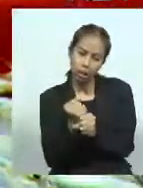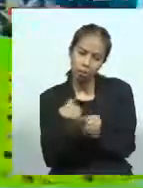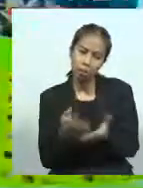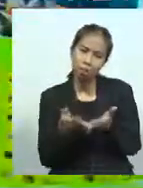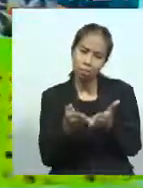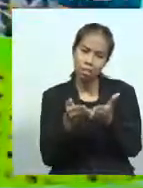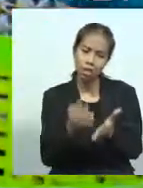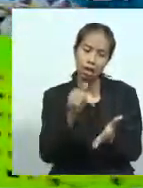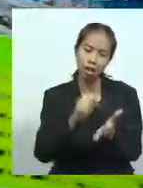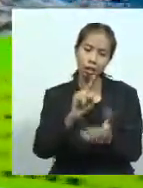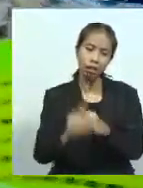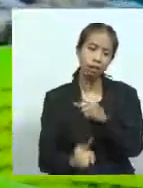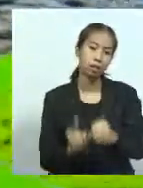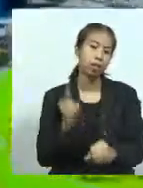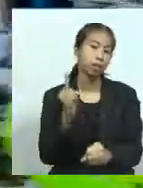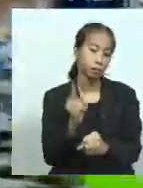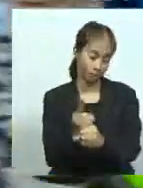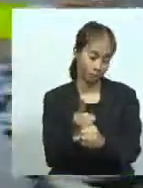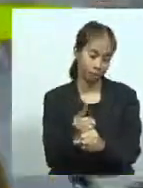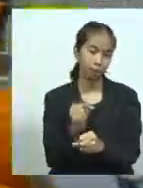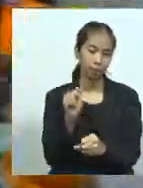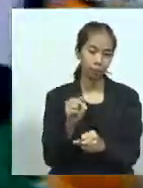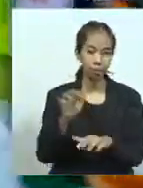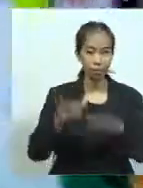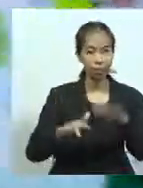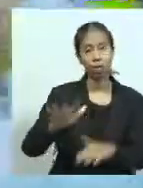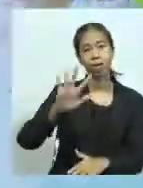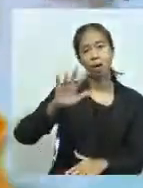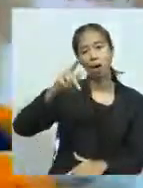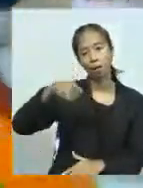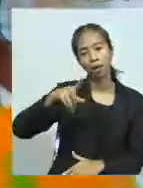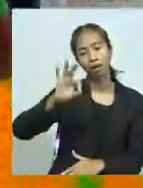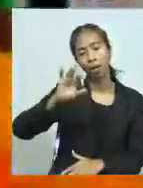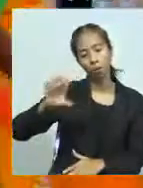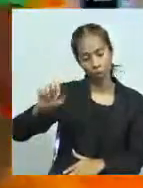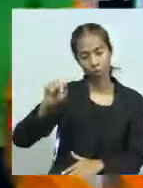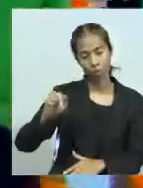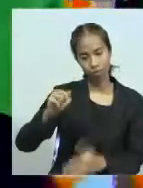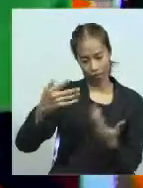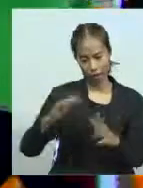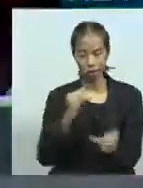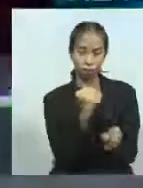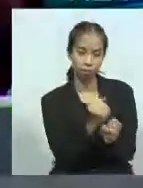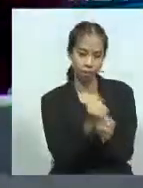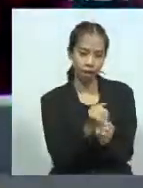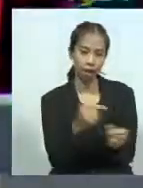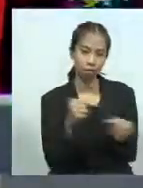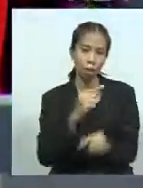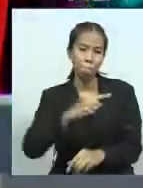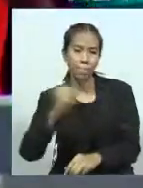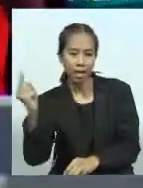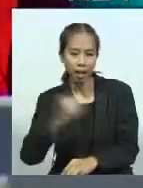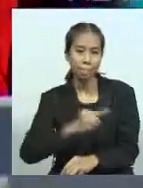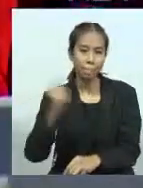ปีตามมติคณะรัฐมนตรีกว่า 5,900 คนและเข้ามาทำงานในลักษณะไปกลับ